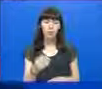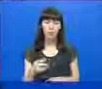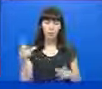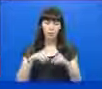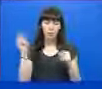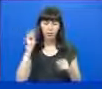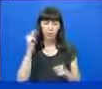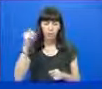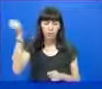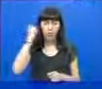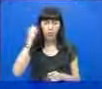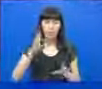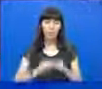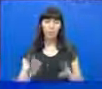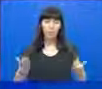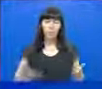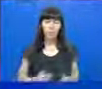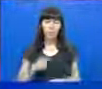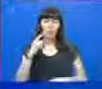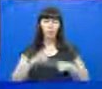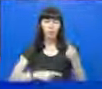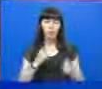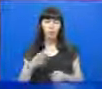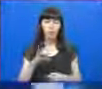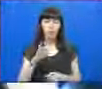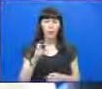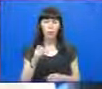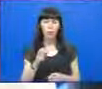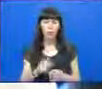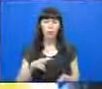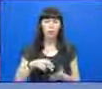алған ұясына алғысын жеткізіп, өмірдегі келесі белес ұлттық